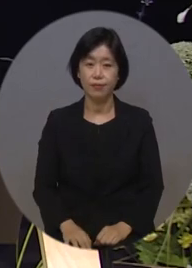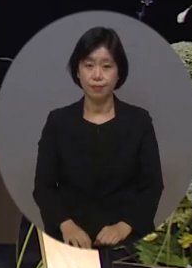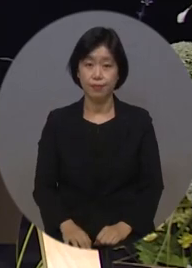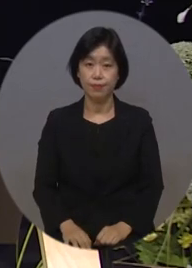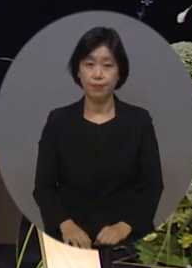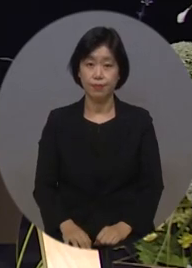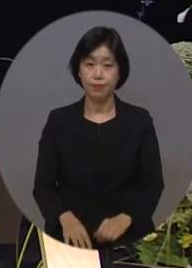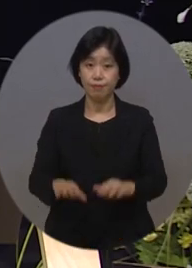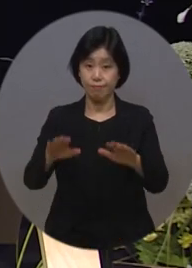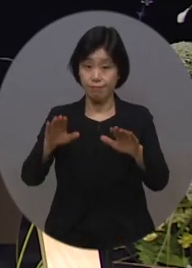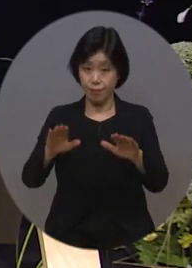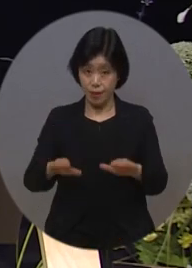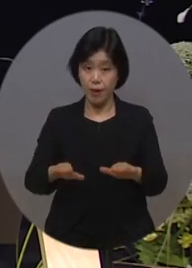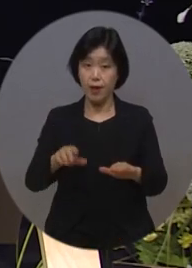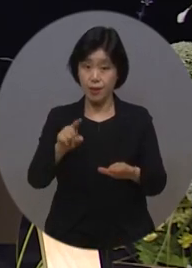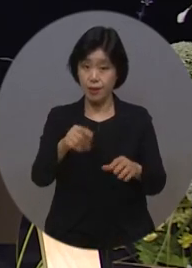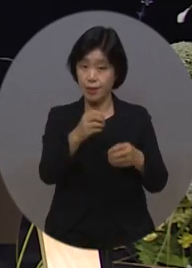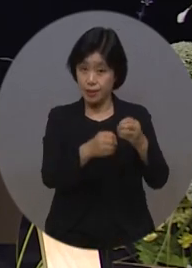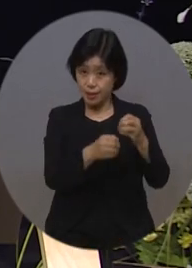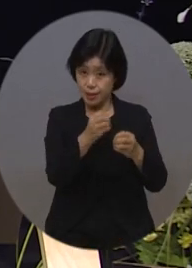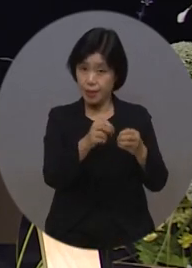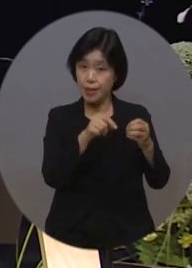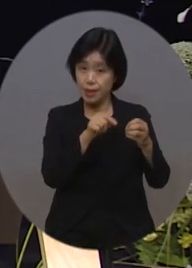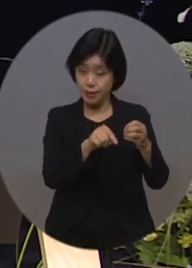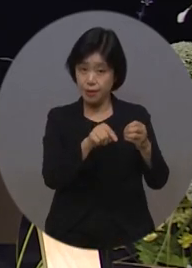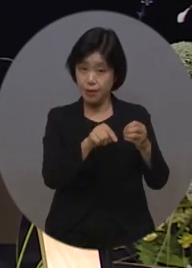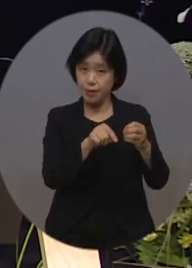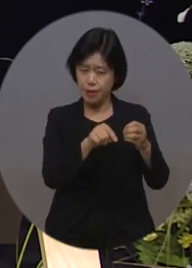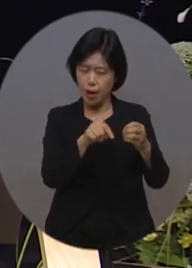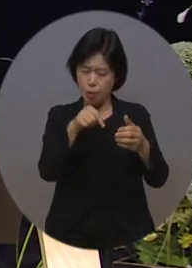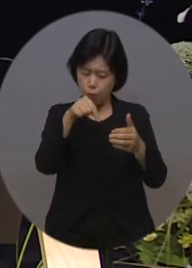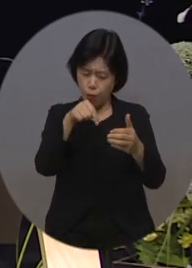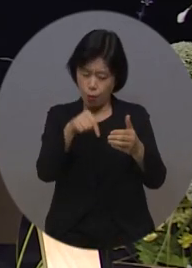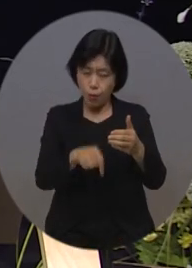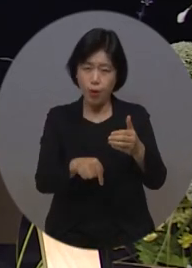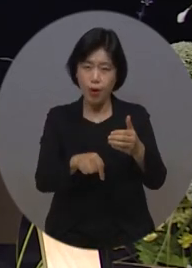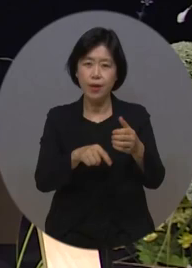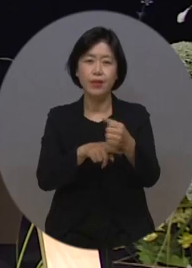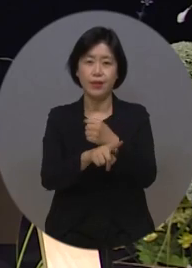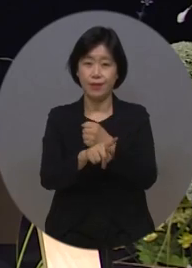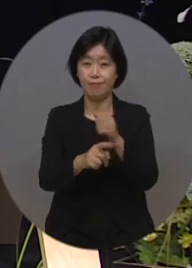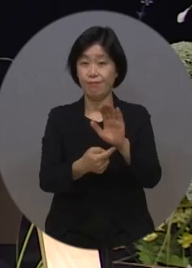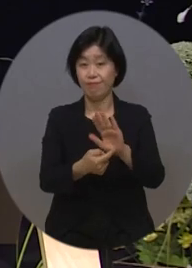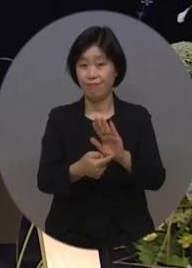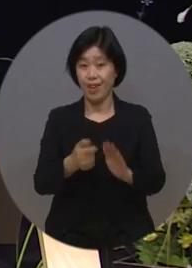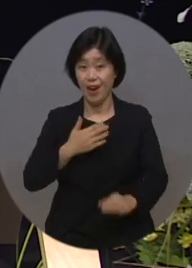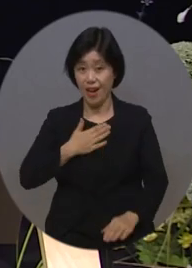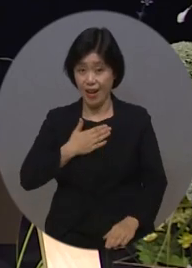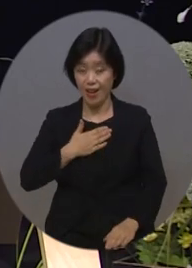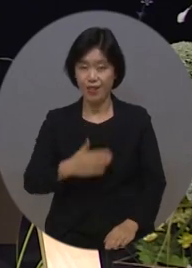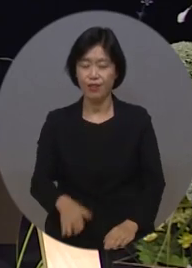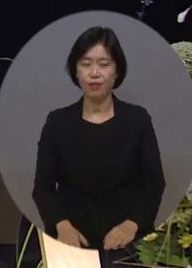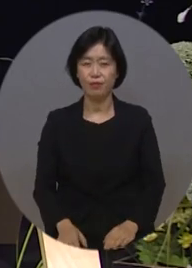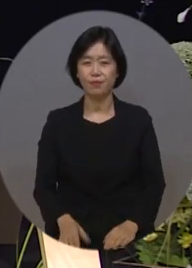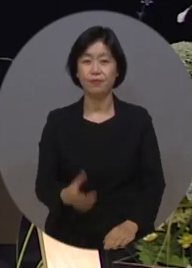이제 작품 벗어놓은 스타킹의 의도를 알아차렸을 것입니다. 그렇습니다.